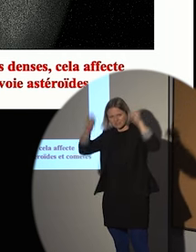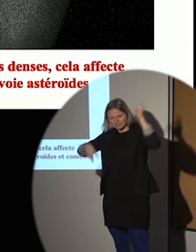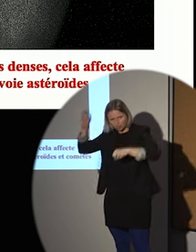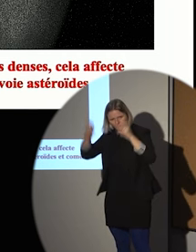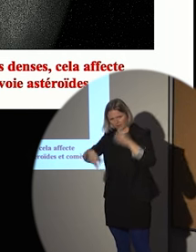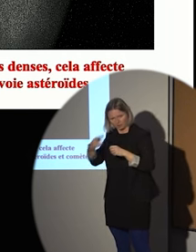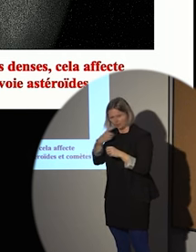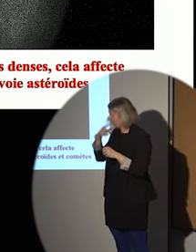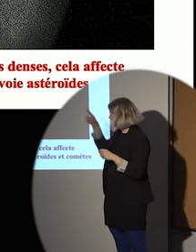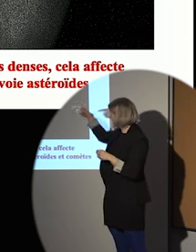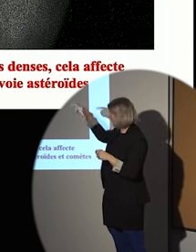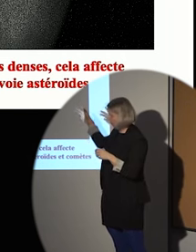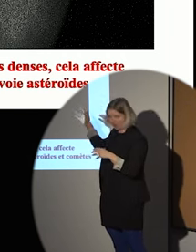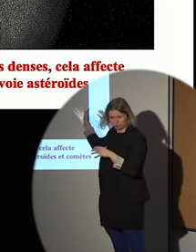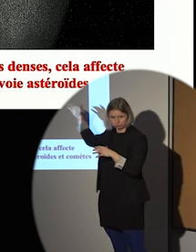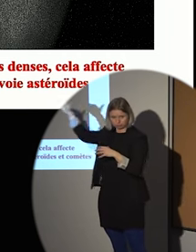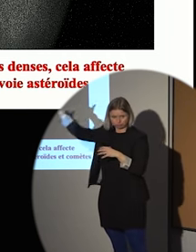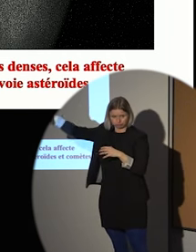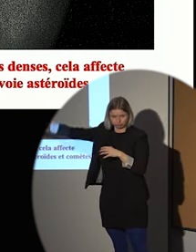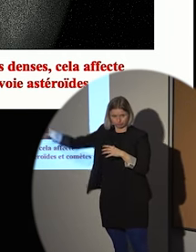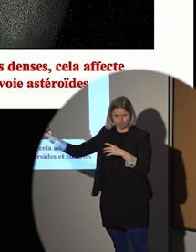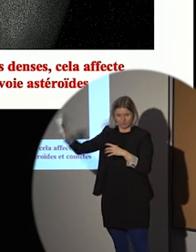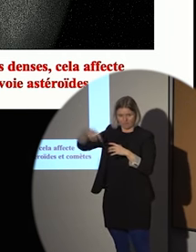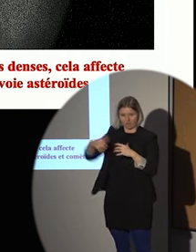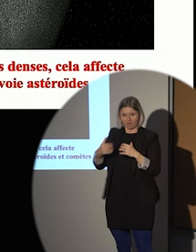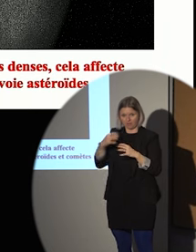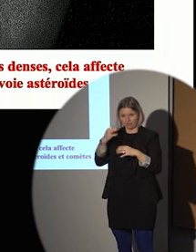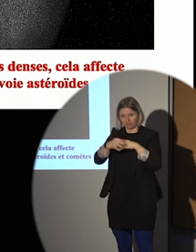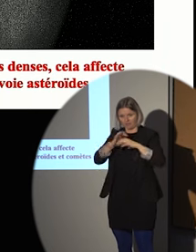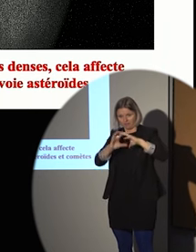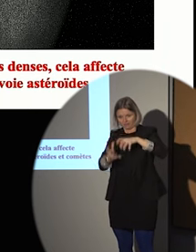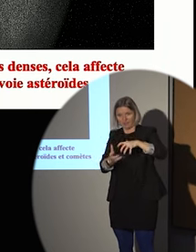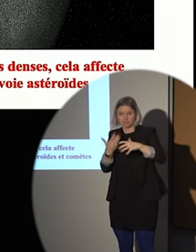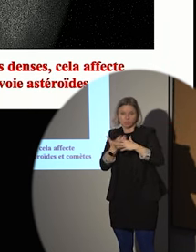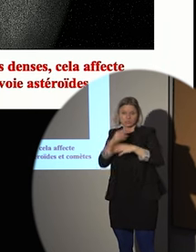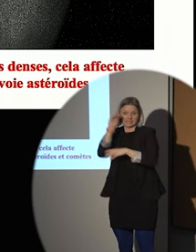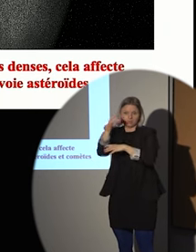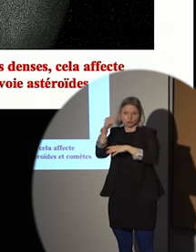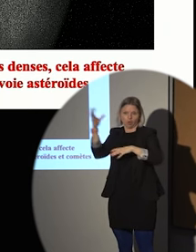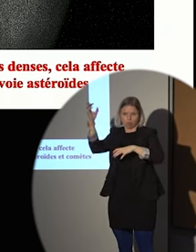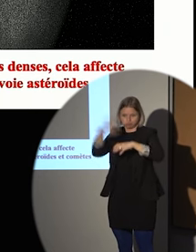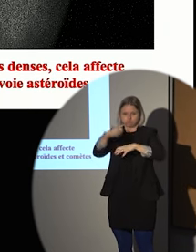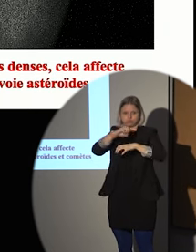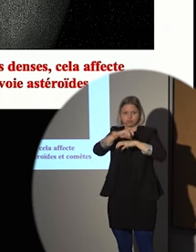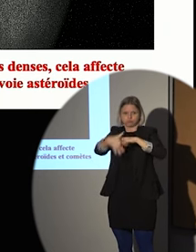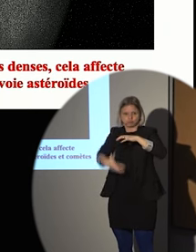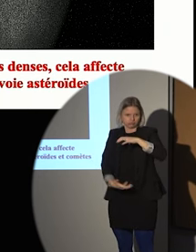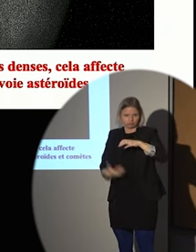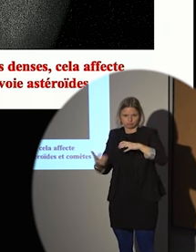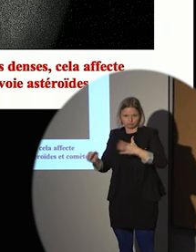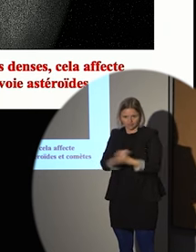celle-là. C'est ce qui s'est passé pour les dinosaures. C'est comme ça que les dinosaures ont été détruits. En fait, le fait de